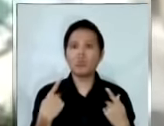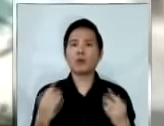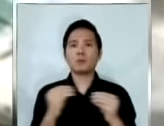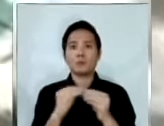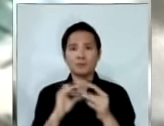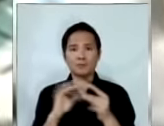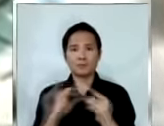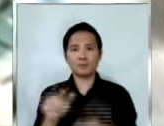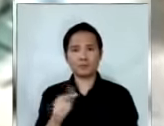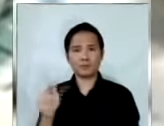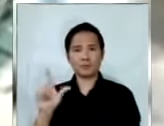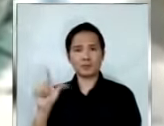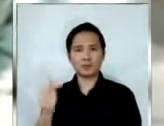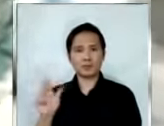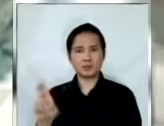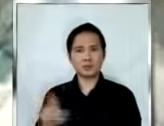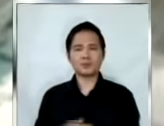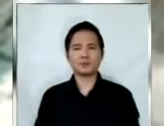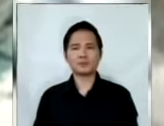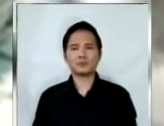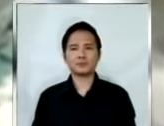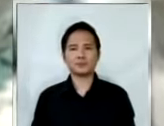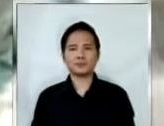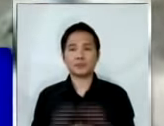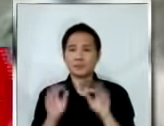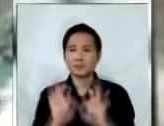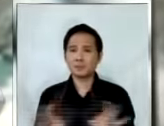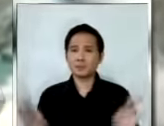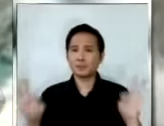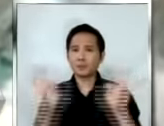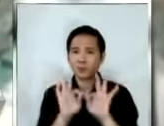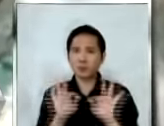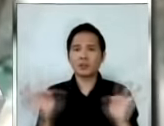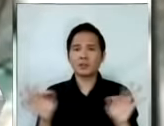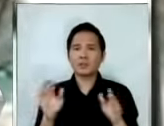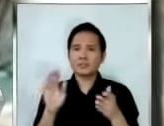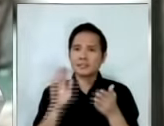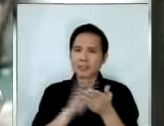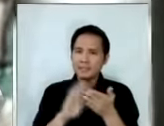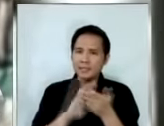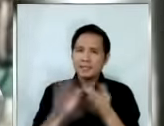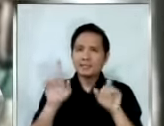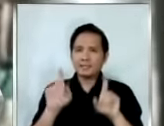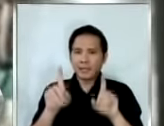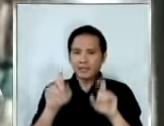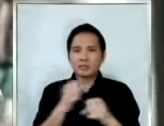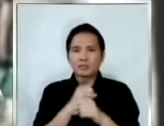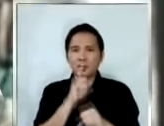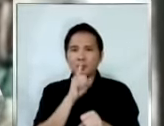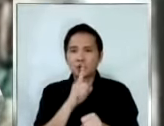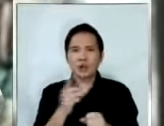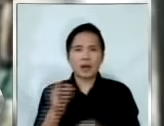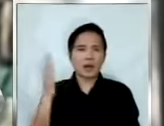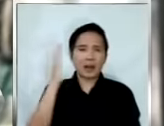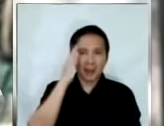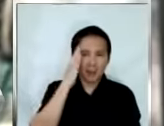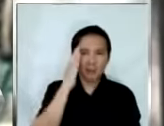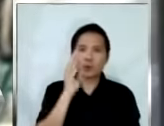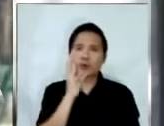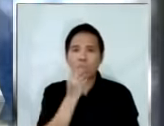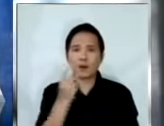transmission para po sa ganon, mailigtas namin kayo sa peligro, lalo na ang mga matatanda sa sakit na